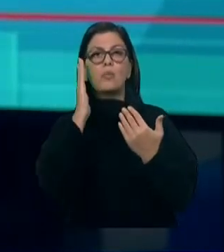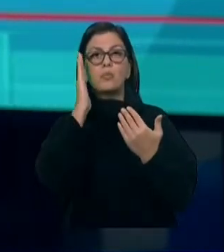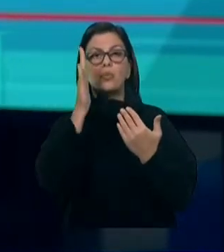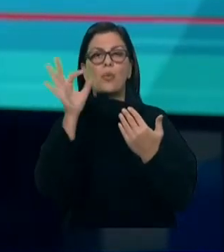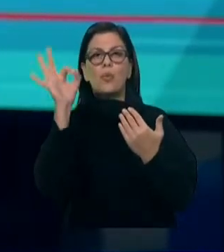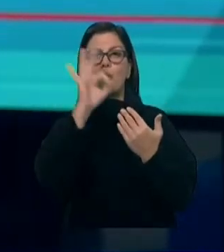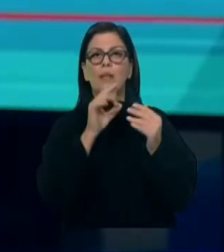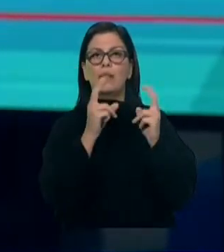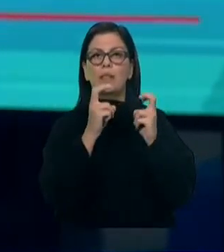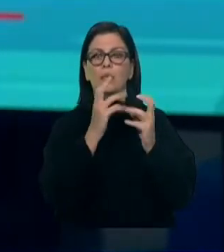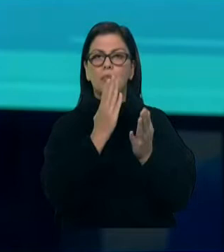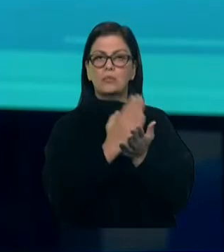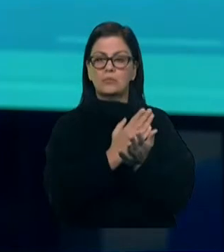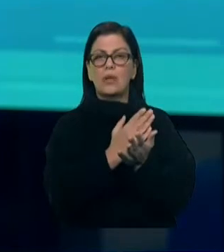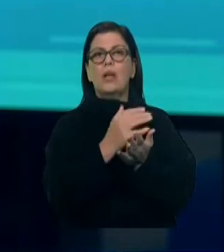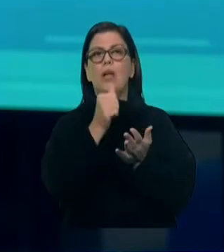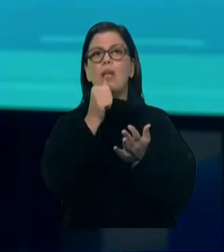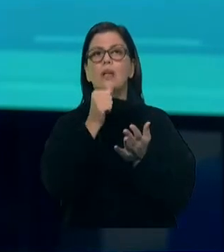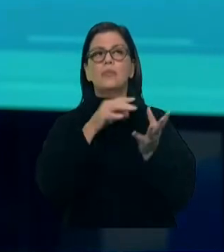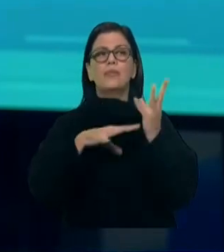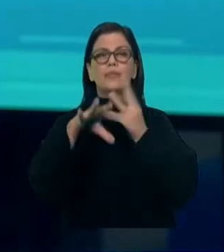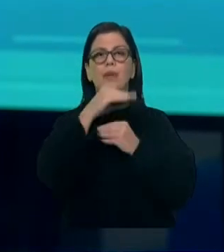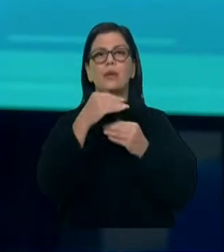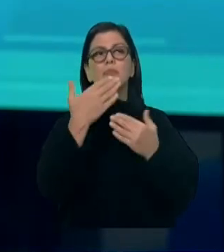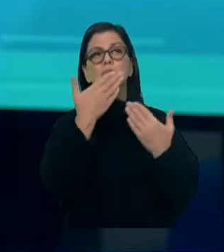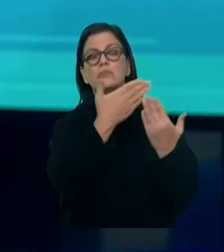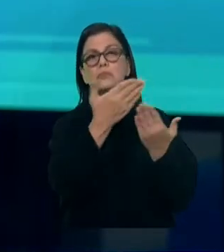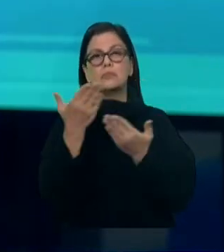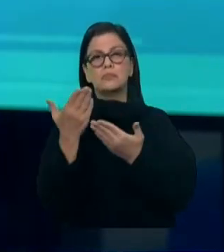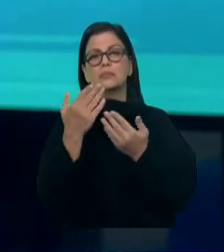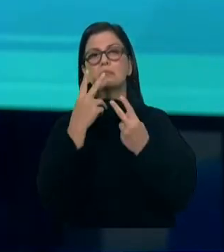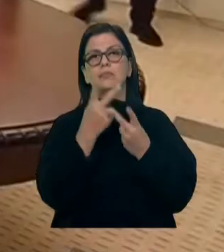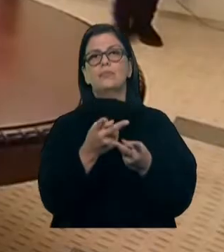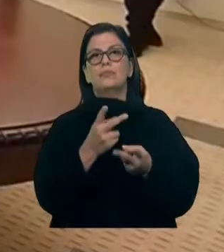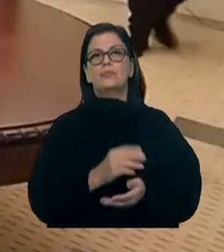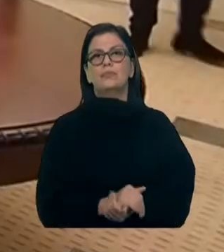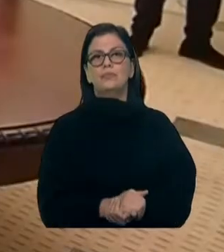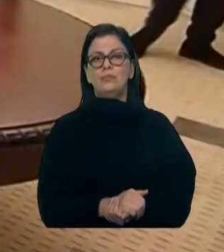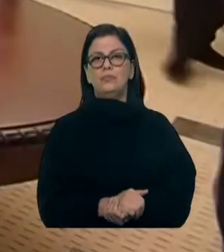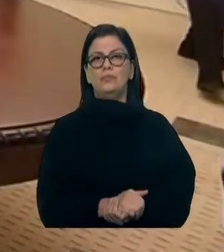gündəmdədir. Ekspertlərdən məsələ ilə bağlı münasibəti öyrənmişik, izləyək.